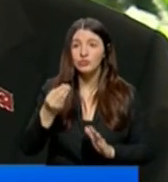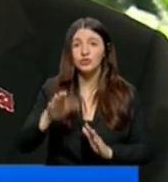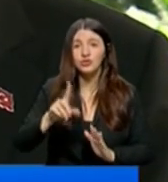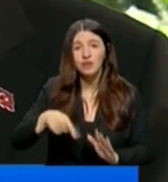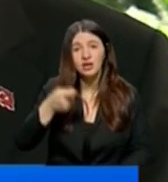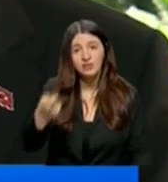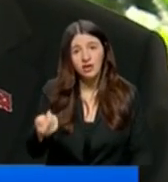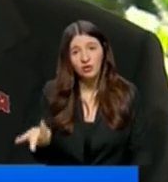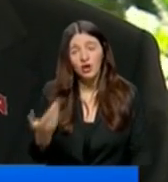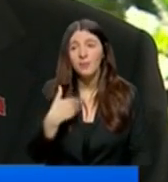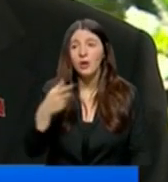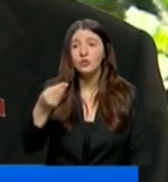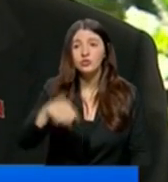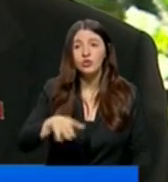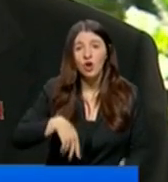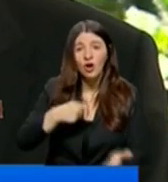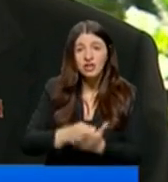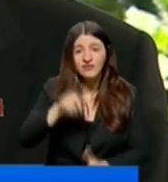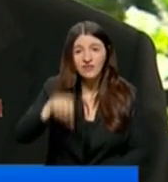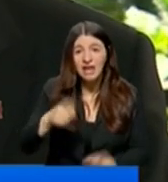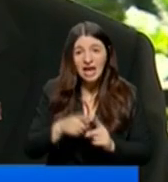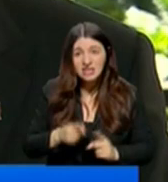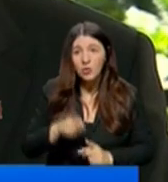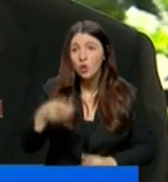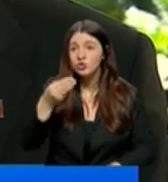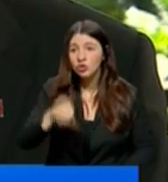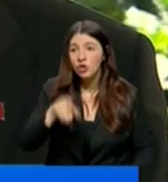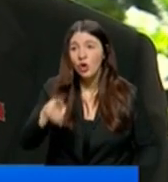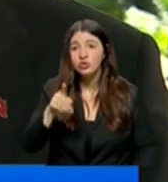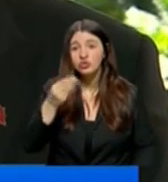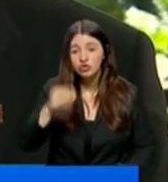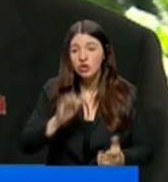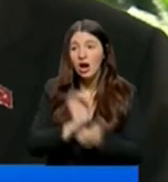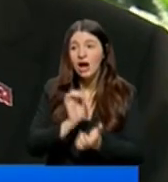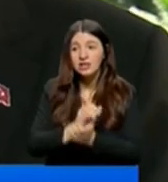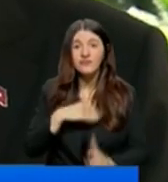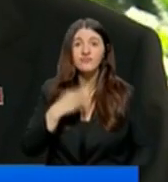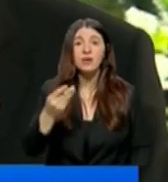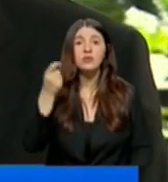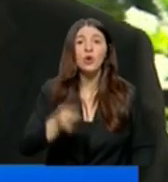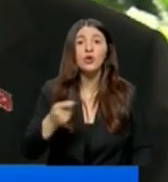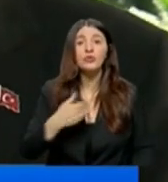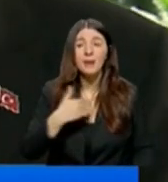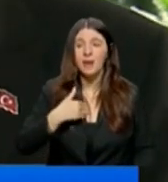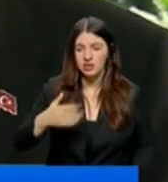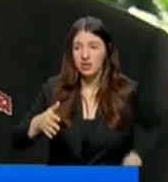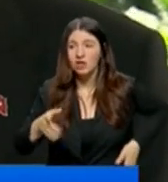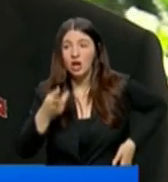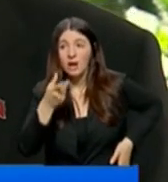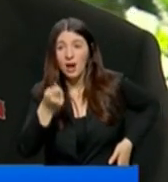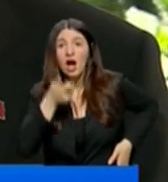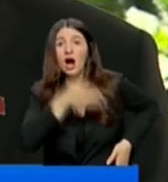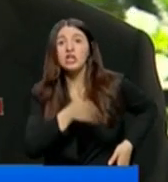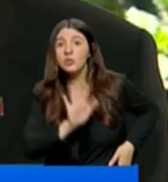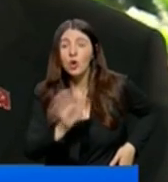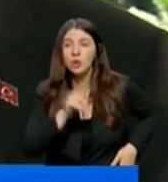ödüyor. Ben o çocuğun ödediği verginin hesabını o çocuğa, o çocuğun ailesine vermek zorundayım. Ben kendi cebimdeki parayı